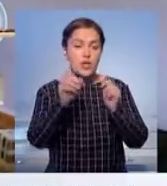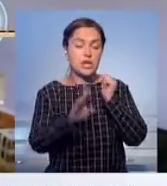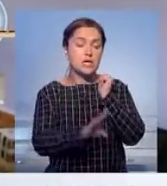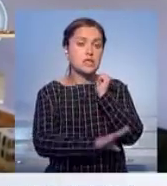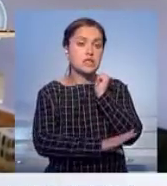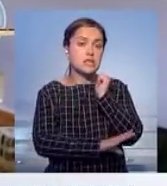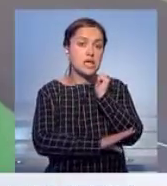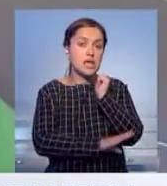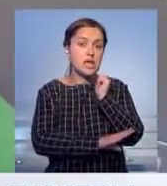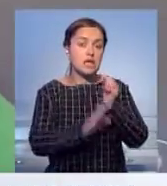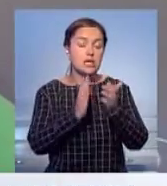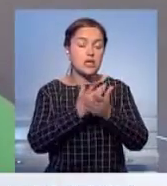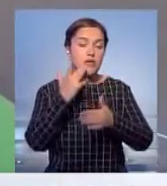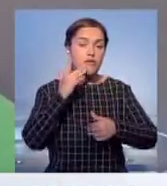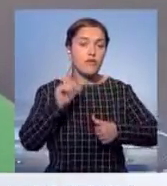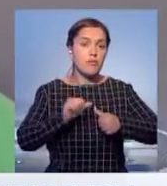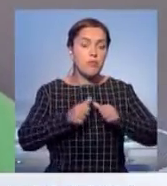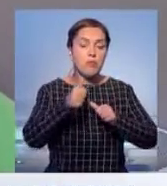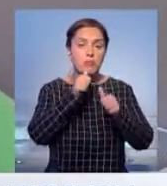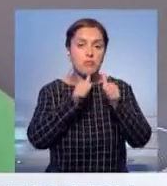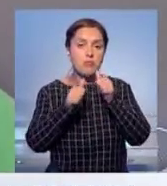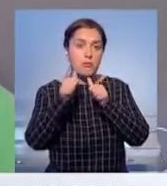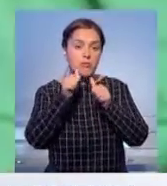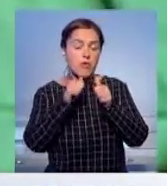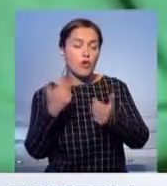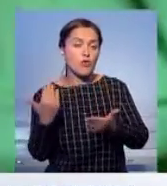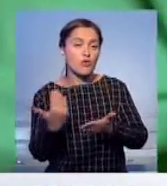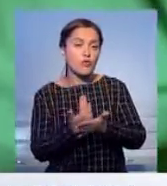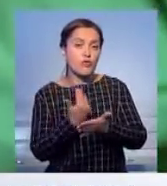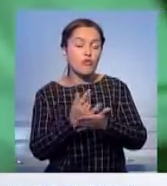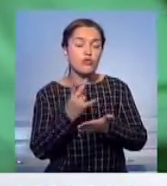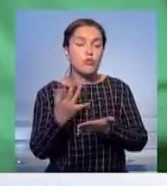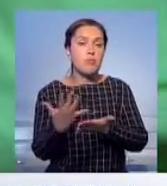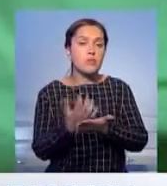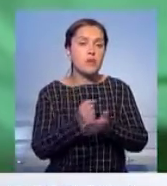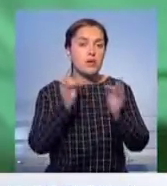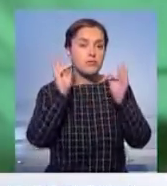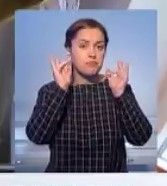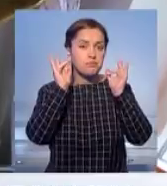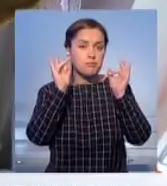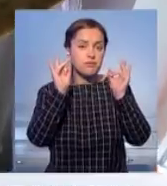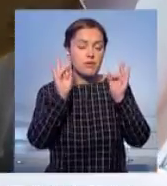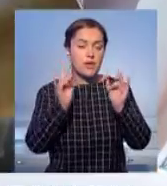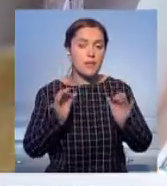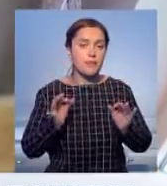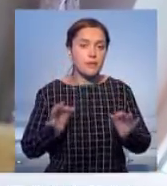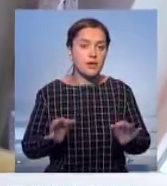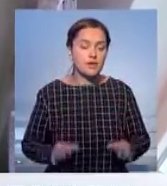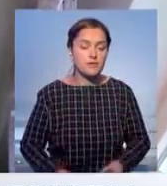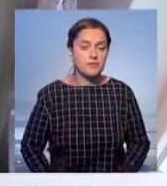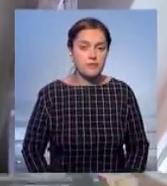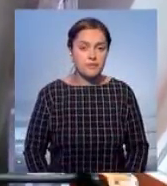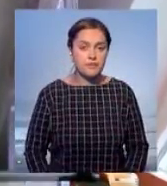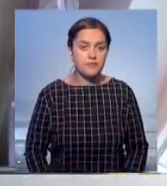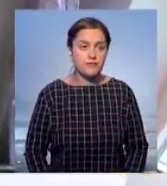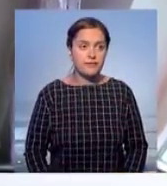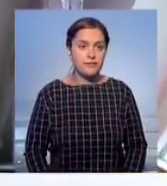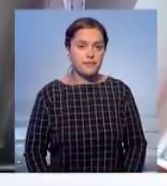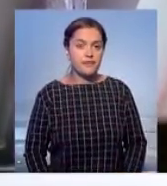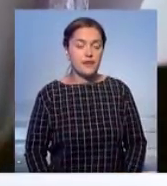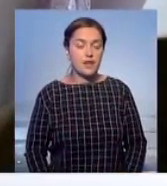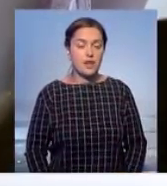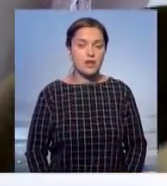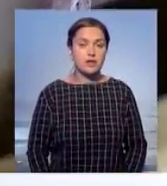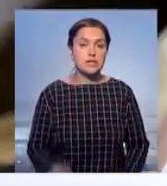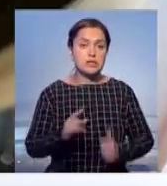сорта деревьев и постоянно экспериментирует, чтобы добиться идеального звучания. Ну, гриф я делаю из сосны.